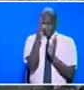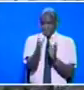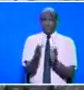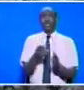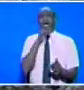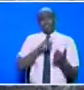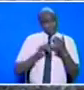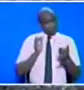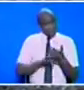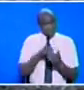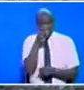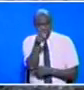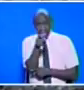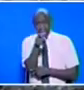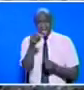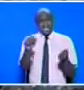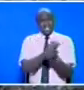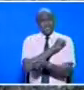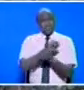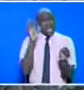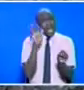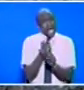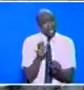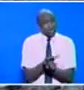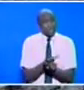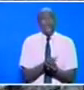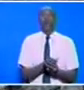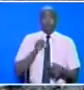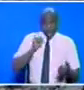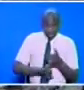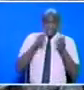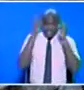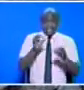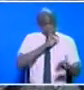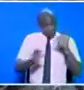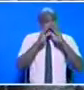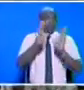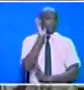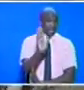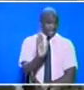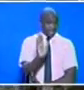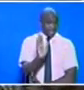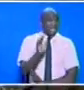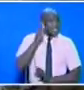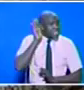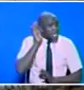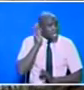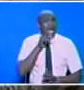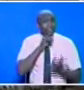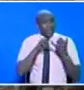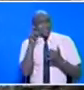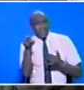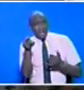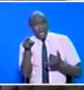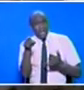mkewe umesababisha hasara hii. Yadaiwa mke aliamua kuiteketeza nyumba hii kwa kusikia kuwa mumewe